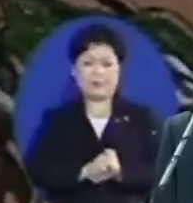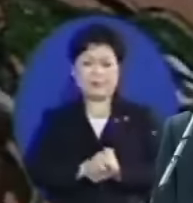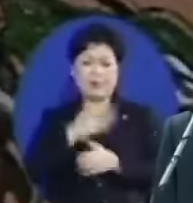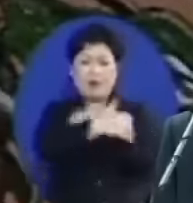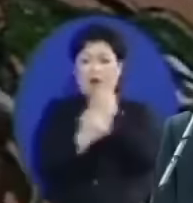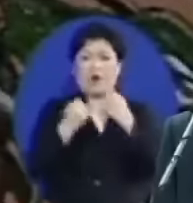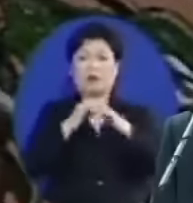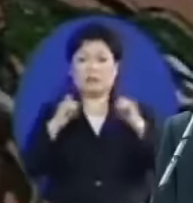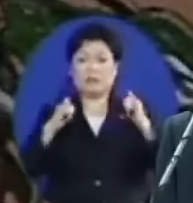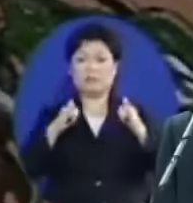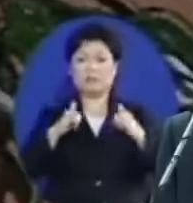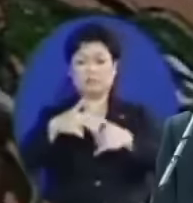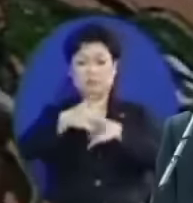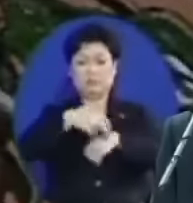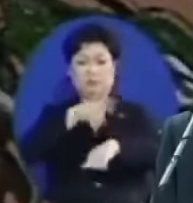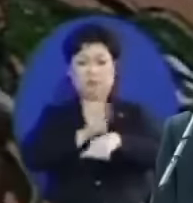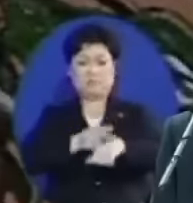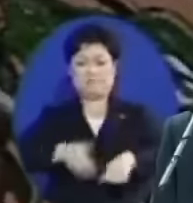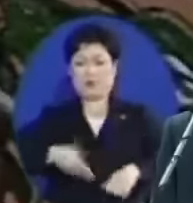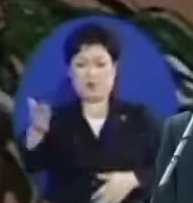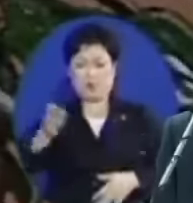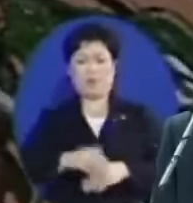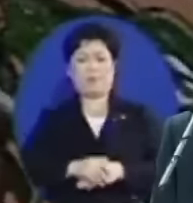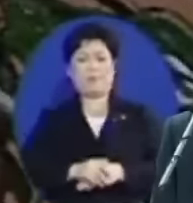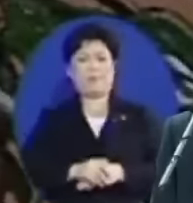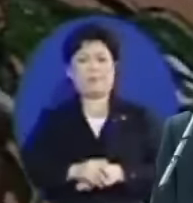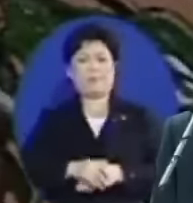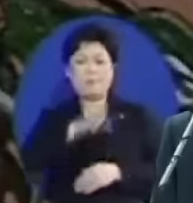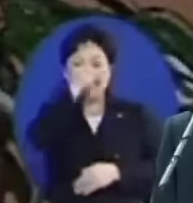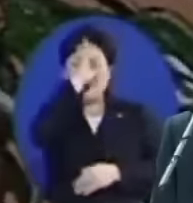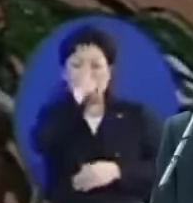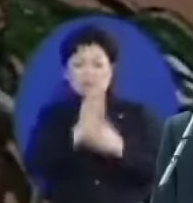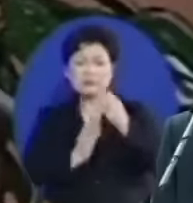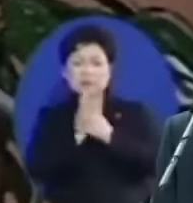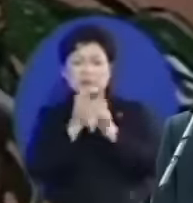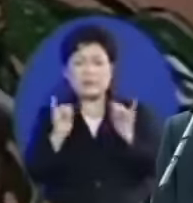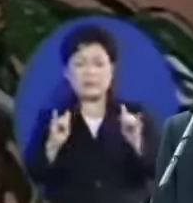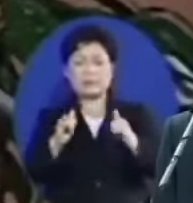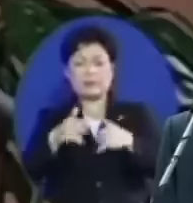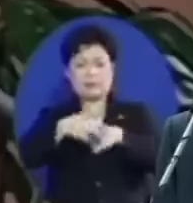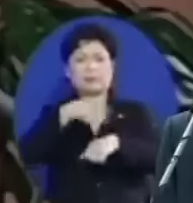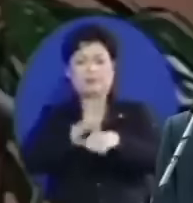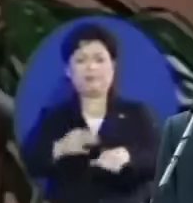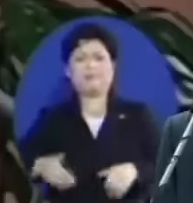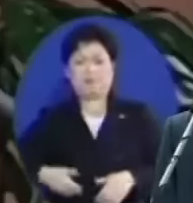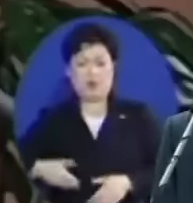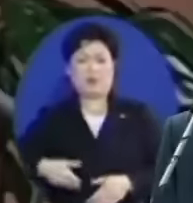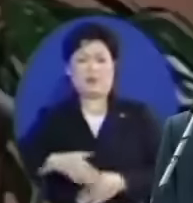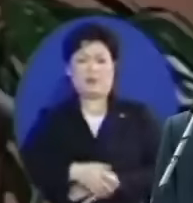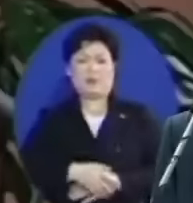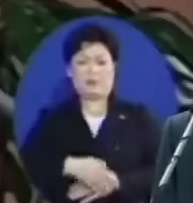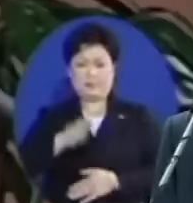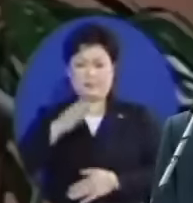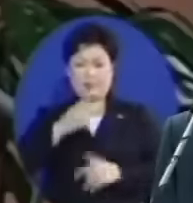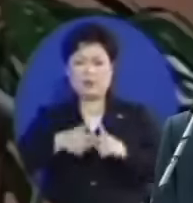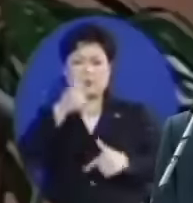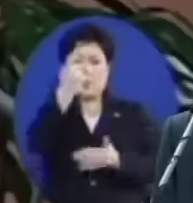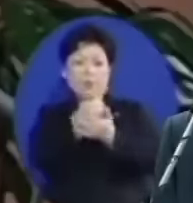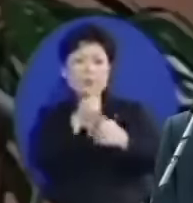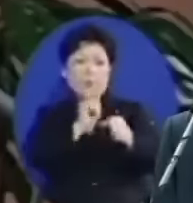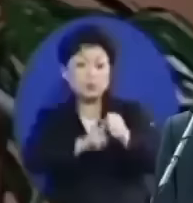건강한 자에게는 의사가 소용없고 병든 자에게야 소용이 있다. 내가 세상에 온